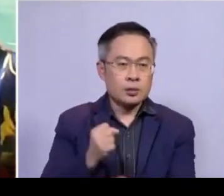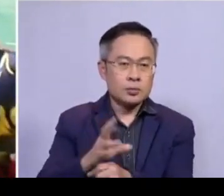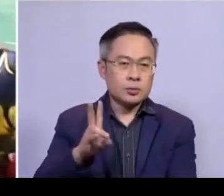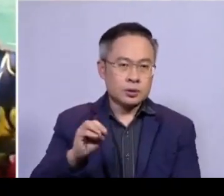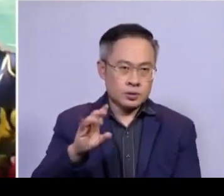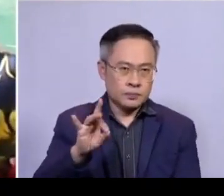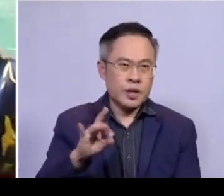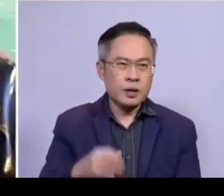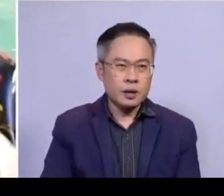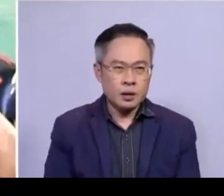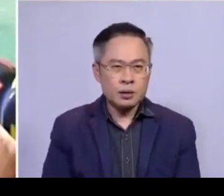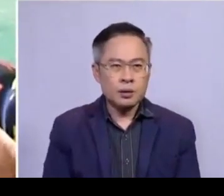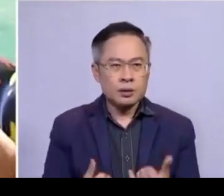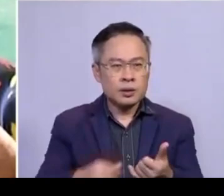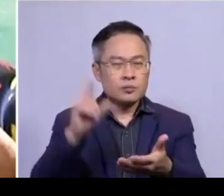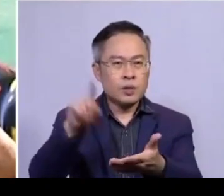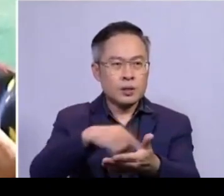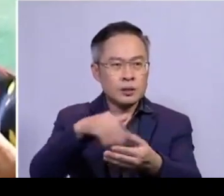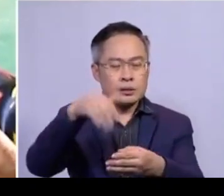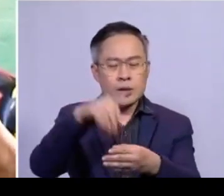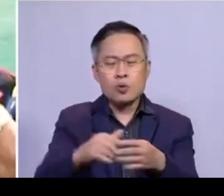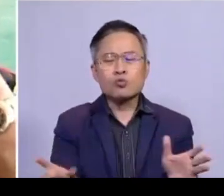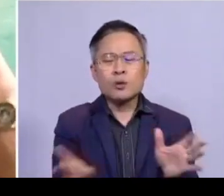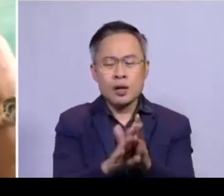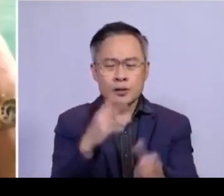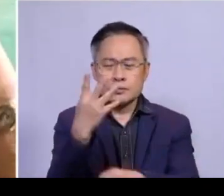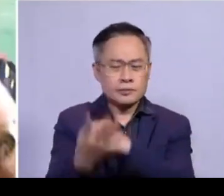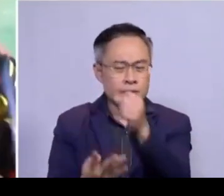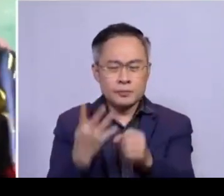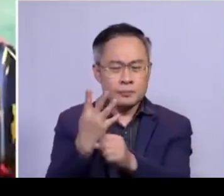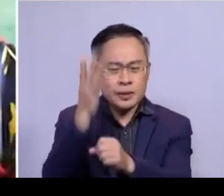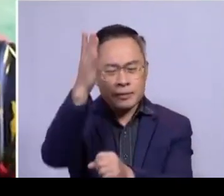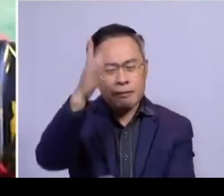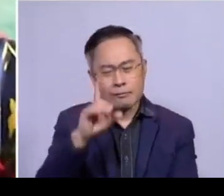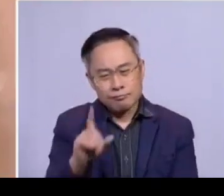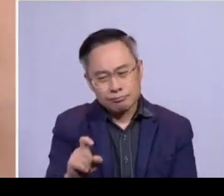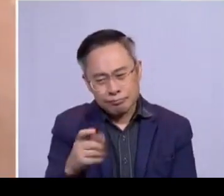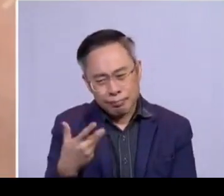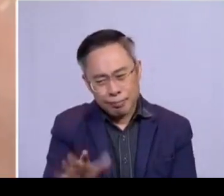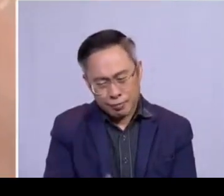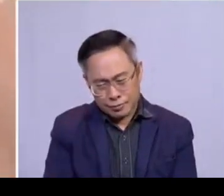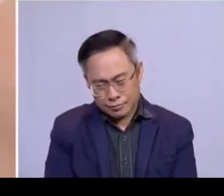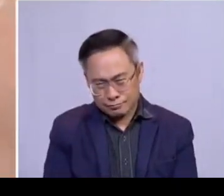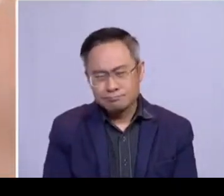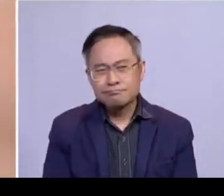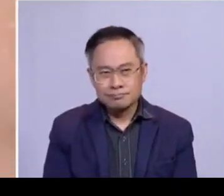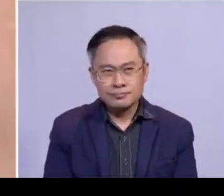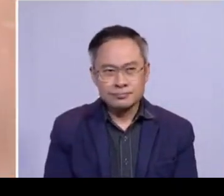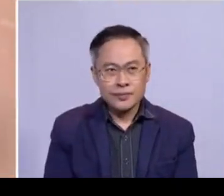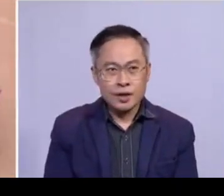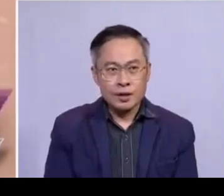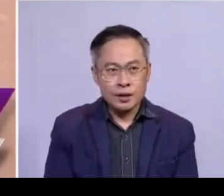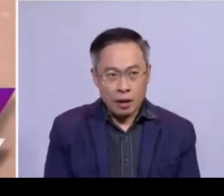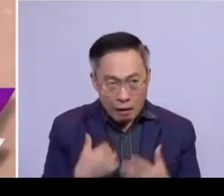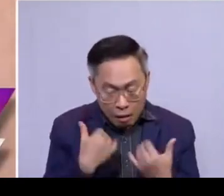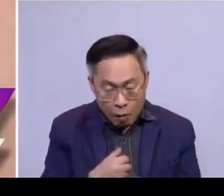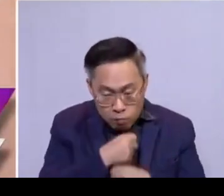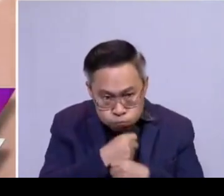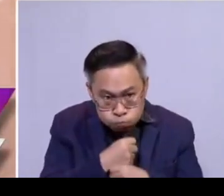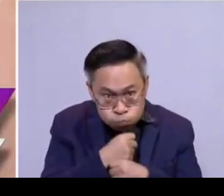งจะคงครั้งสุดท้ายแล้วแหละ ยังแข็งแรงอยู ่ค่ะ ปีนี ้90